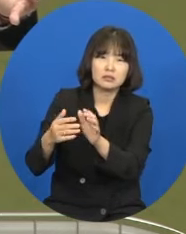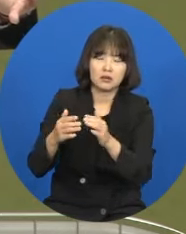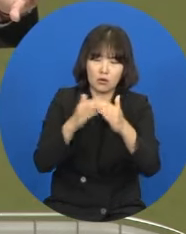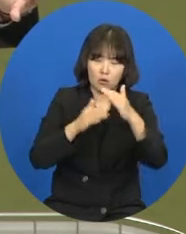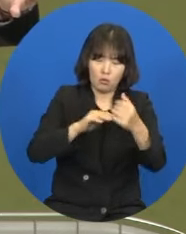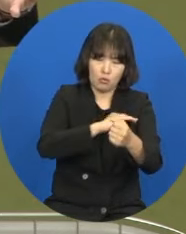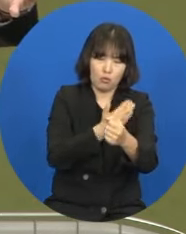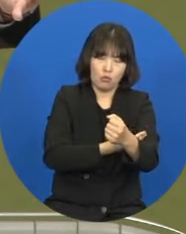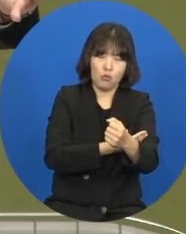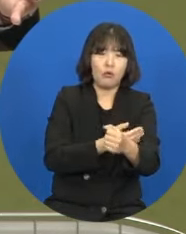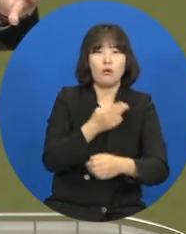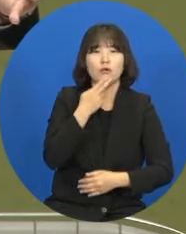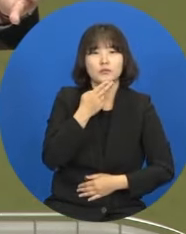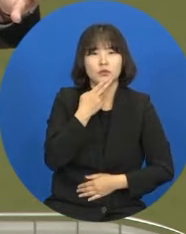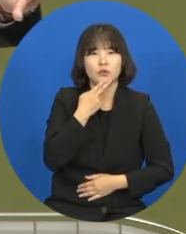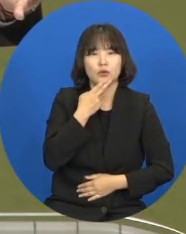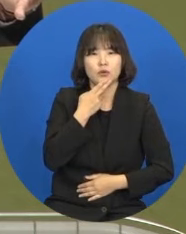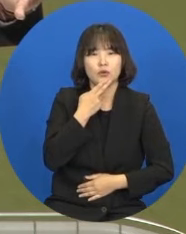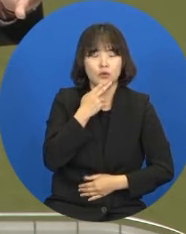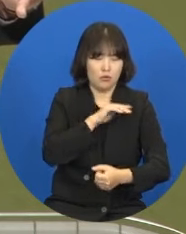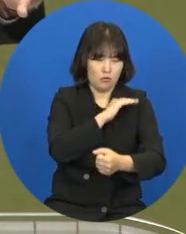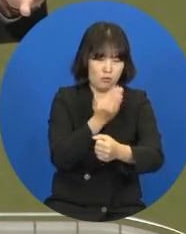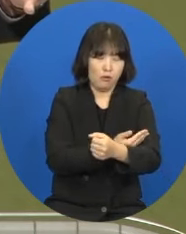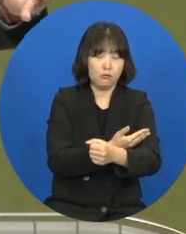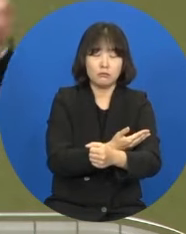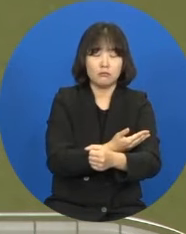거예 권위의 부제